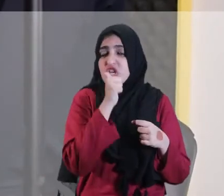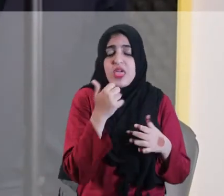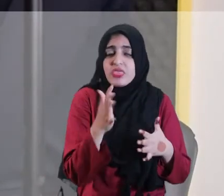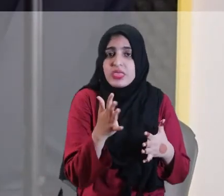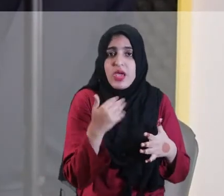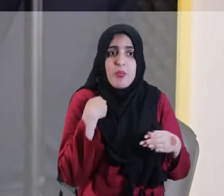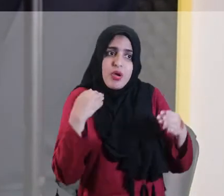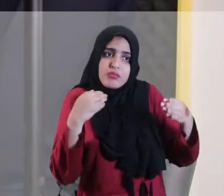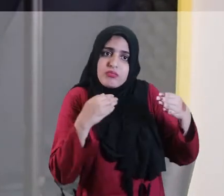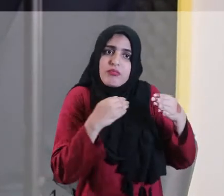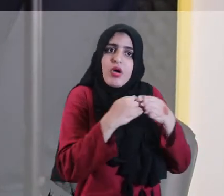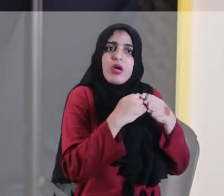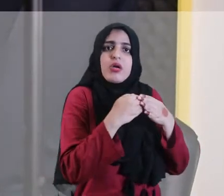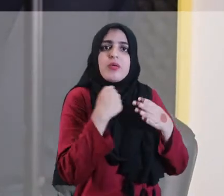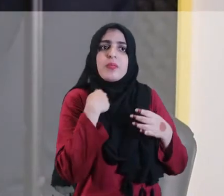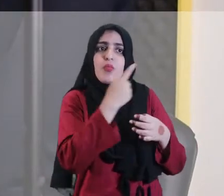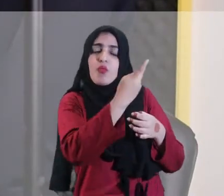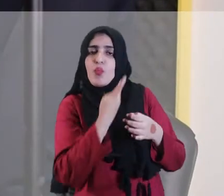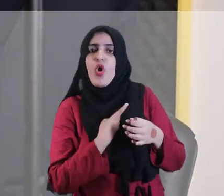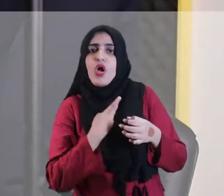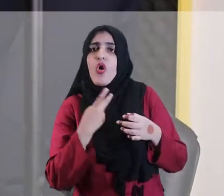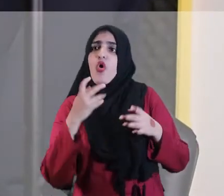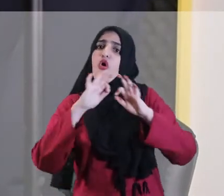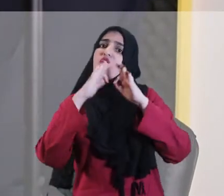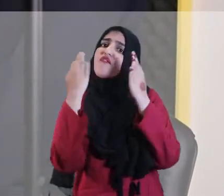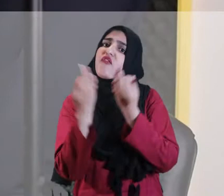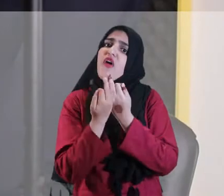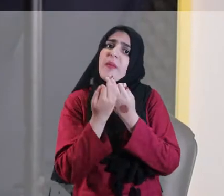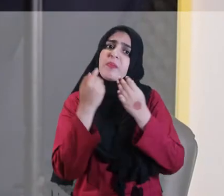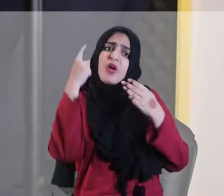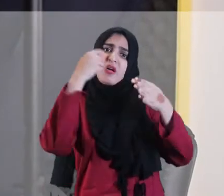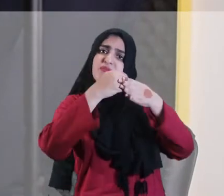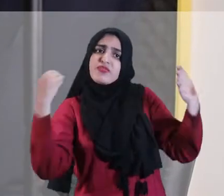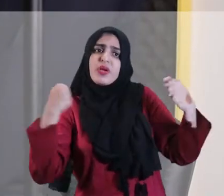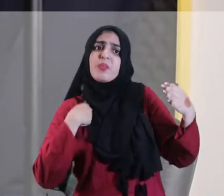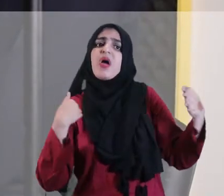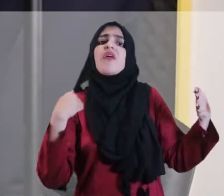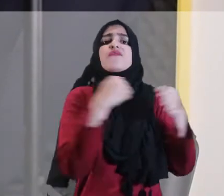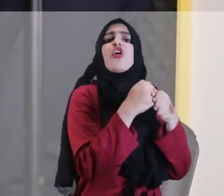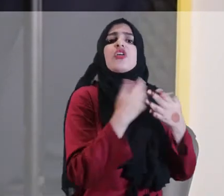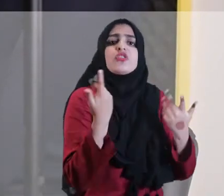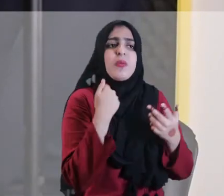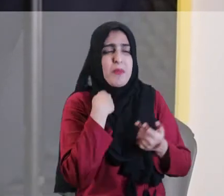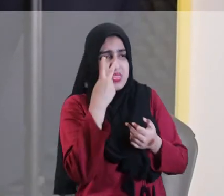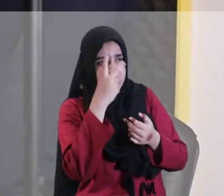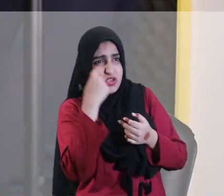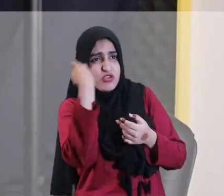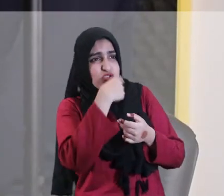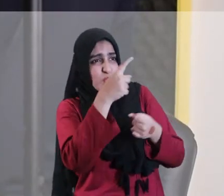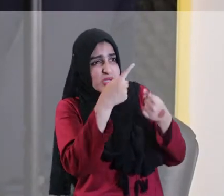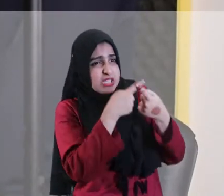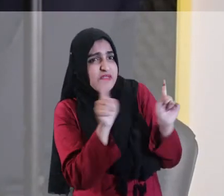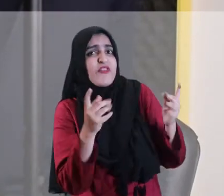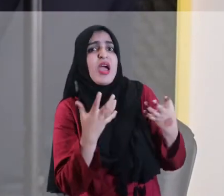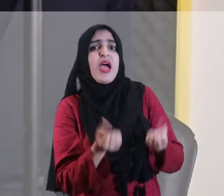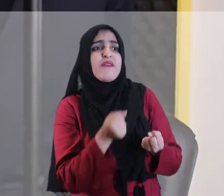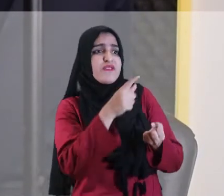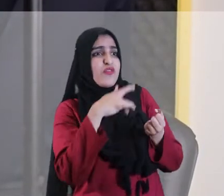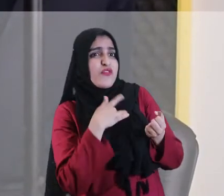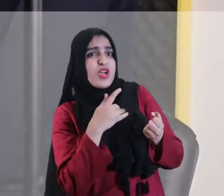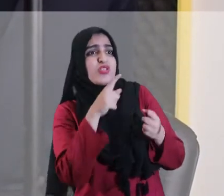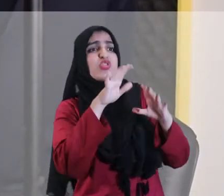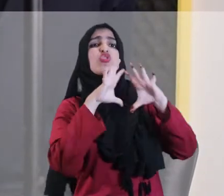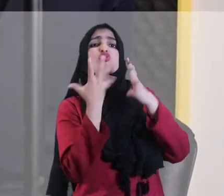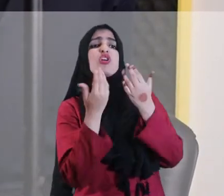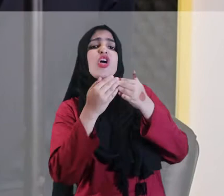पूरा करता है तुम्हें मैंने मुझे एक कशिश है मैं दुनिया से क्यों करते हैं आप मंदिर छोटा